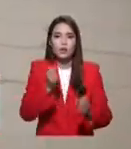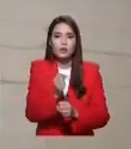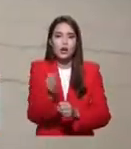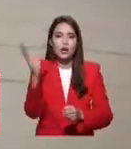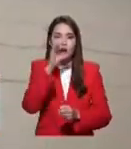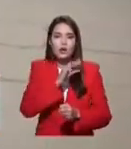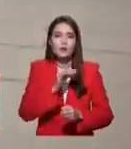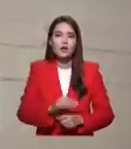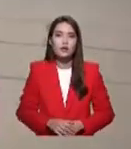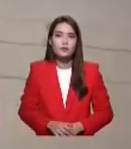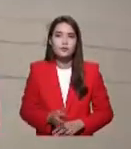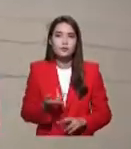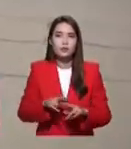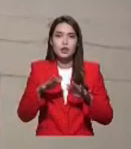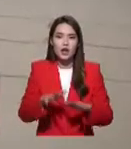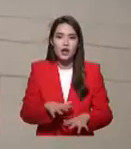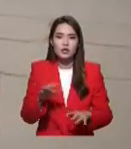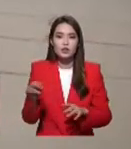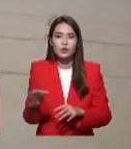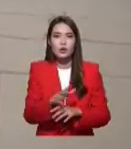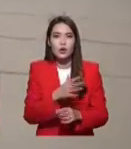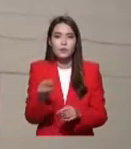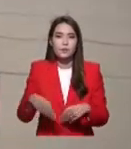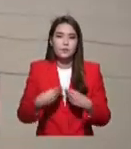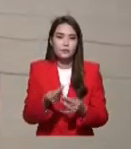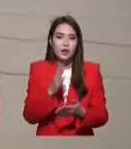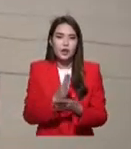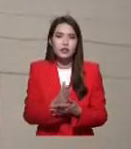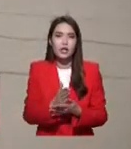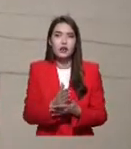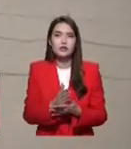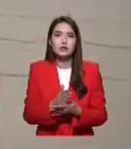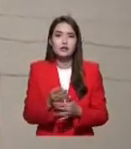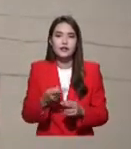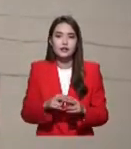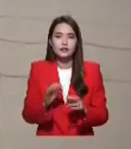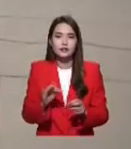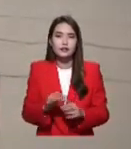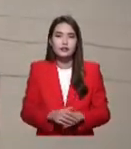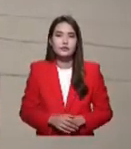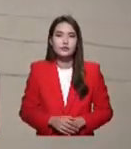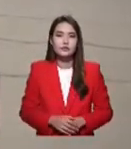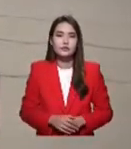Насатпайып пен Жезған ортасында автобус беріп жатыр, тоже жақсы. Енді не?